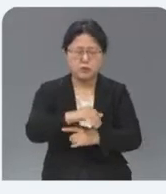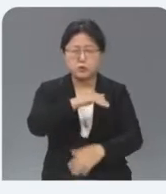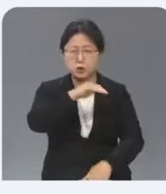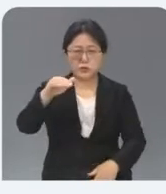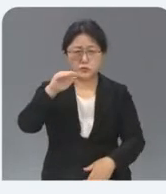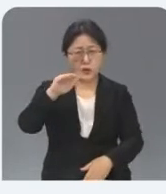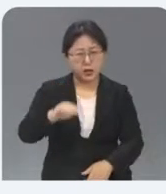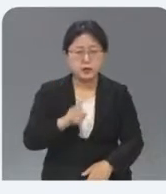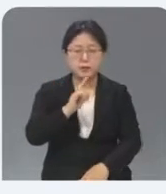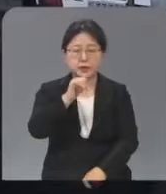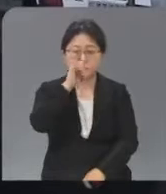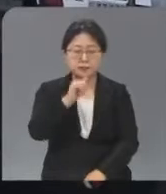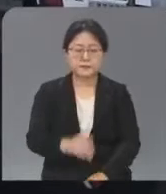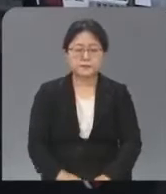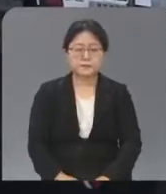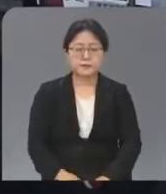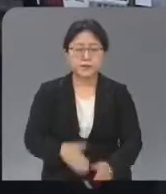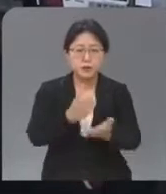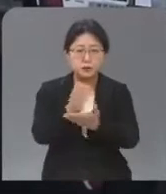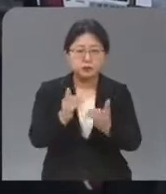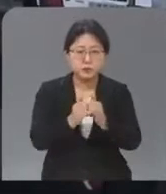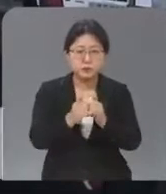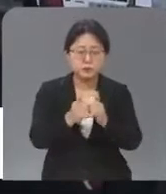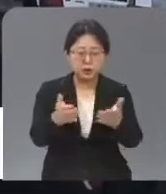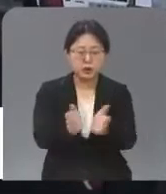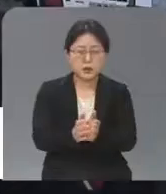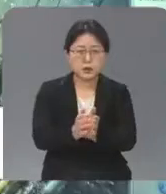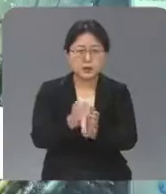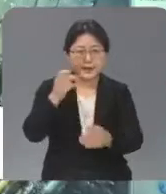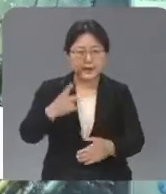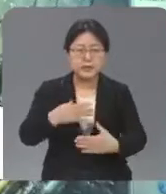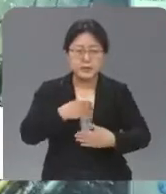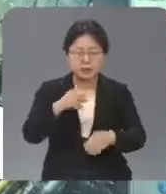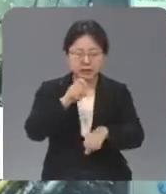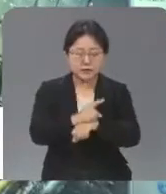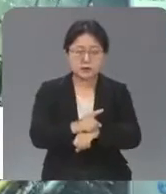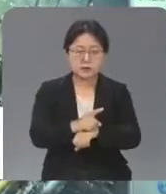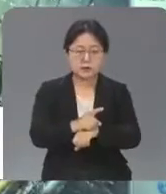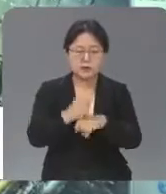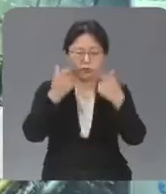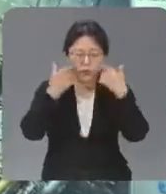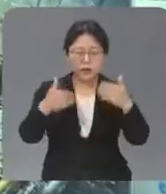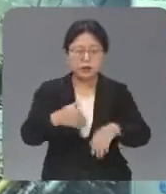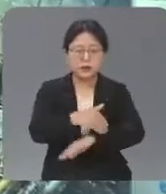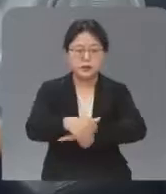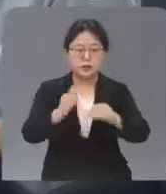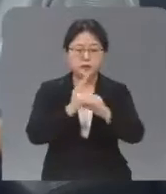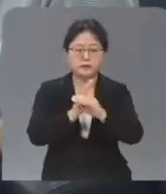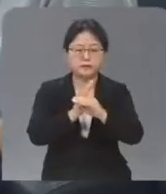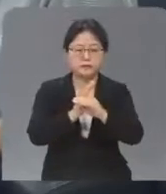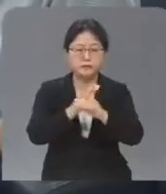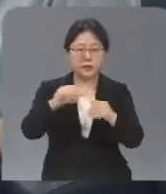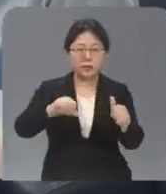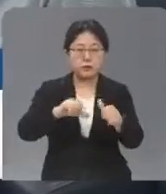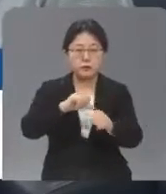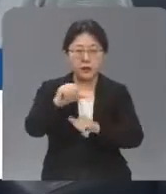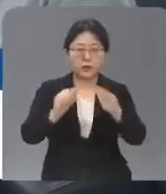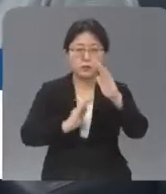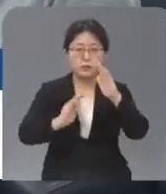한국지역난방공사는 이미 품질검사를 완료한 연료로 이를 3중으로 포장, 보관해왔고 이 연료를 사용한 최근 3주 동안의 시험